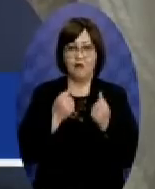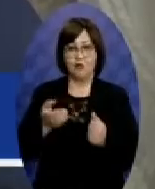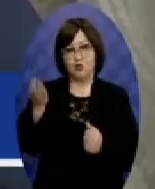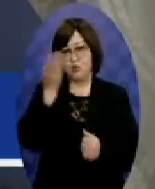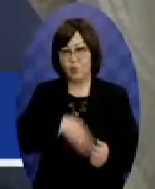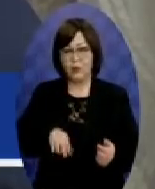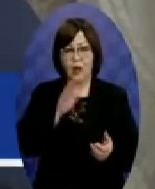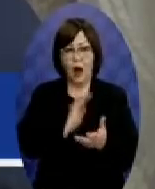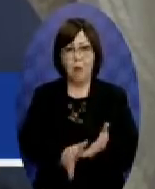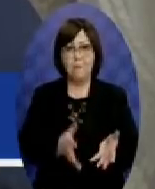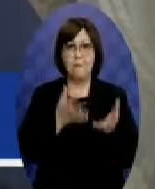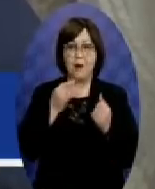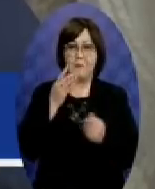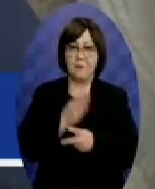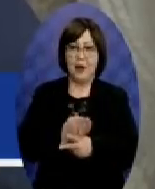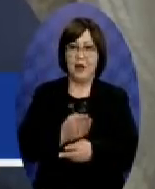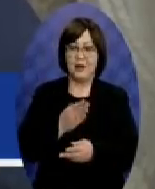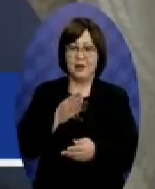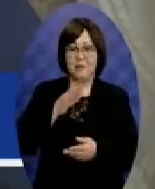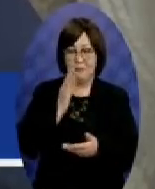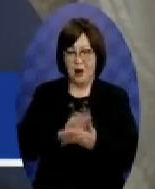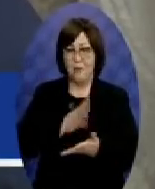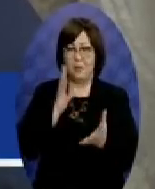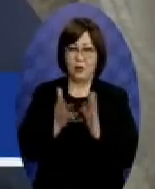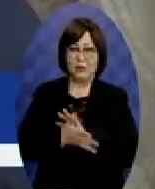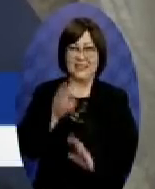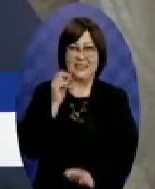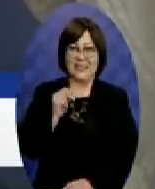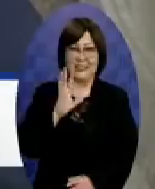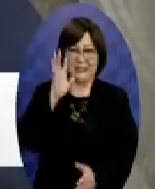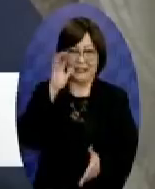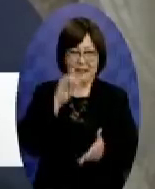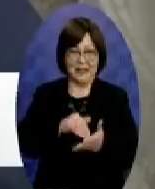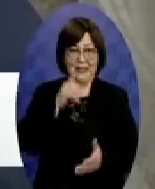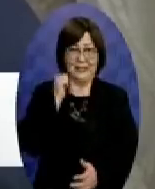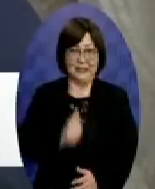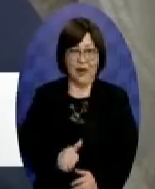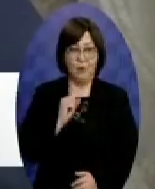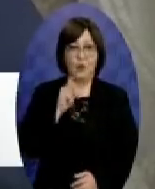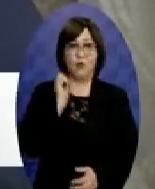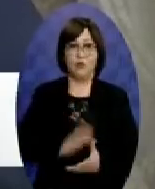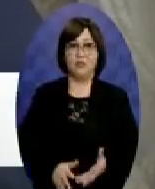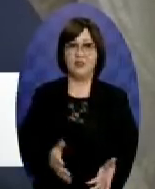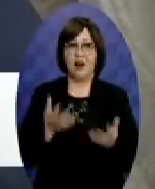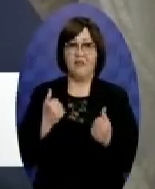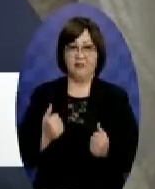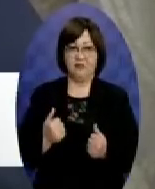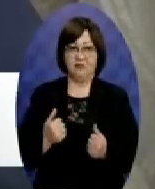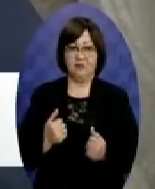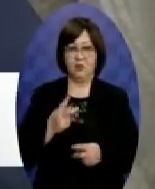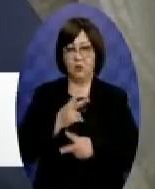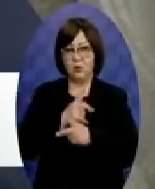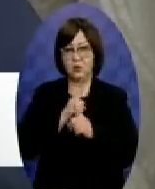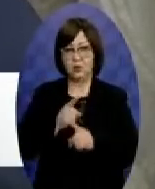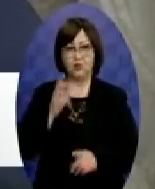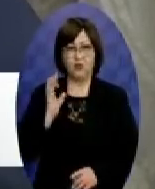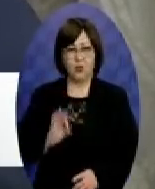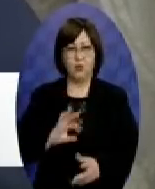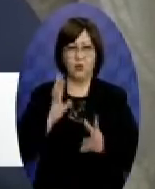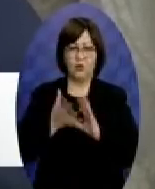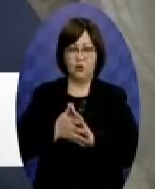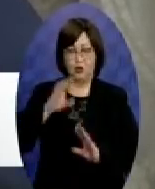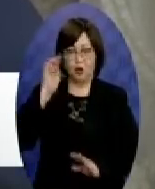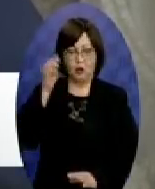учир тутагтай заалт байгаа нь чанар стандартын шаардлага хангасан тохиолдолд гэдэг зохицуулалттай байгаа. Тэгээд энэ дээр нэг ойлгомжгүй зүйл нь болохоор